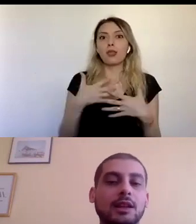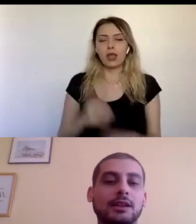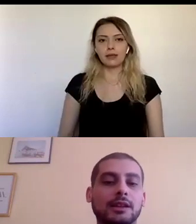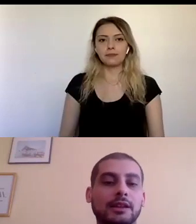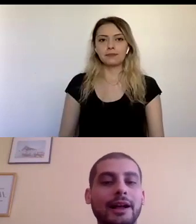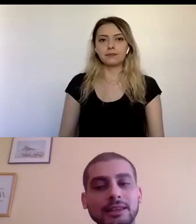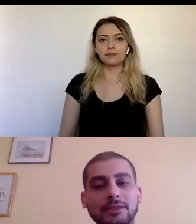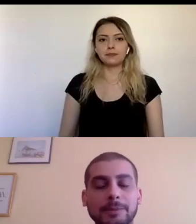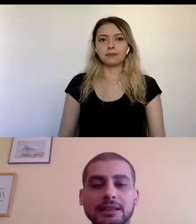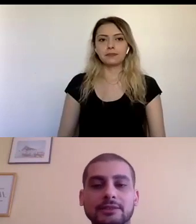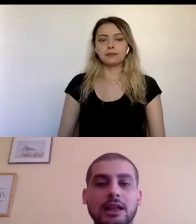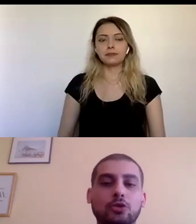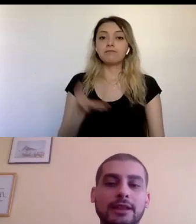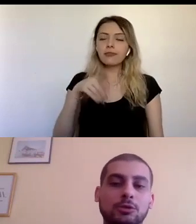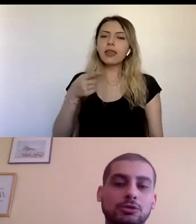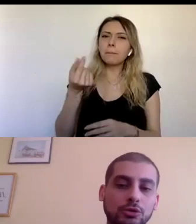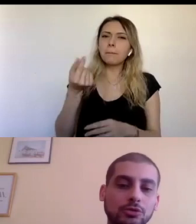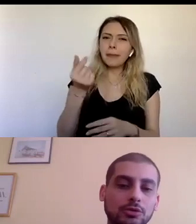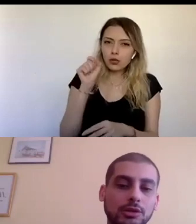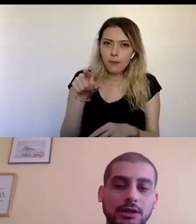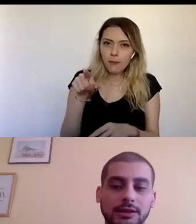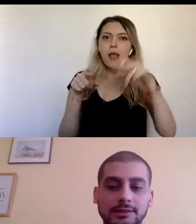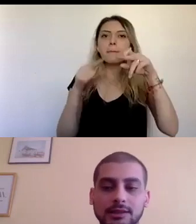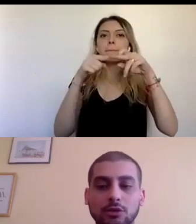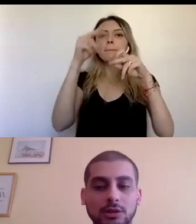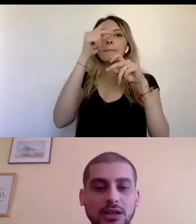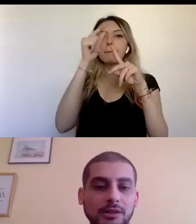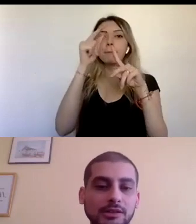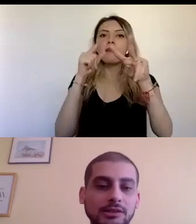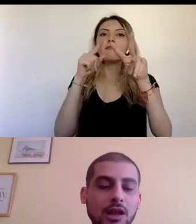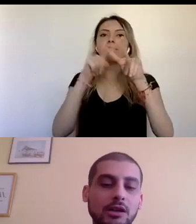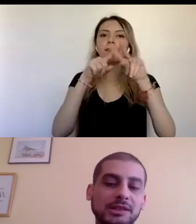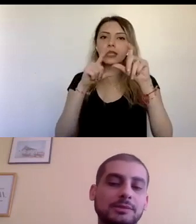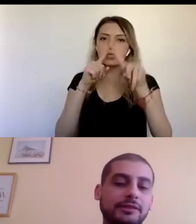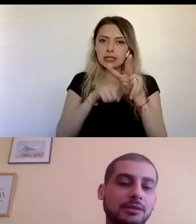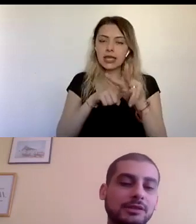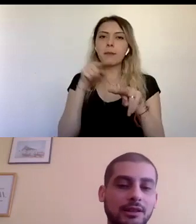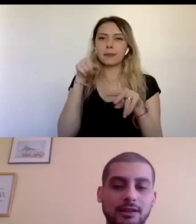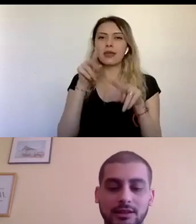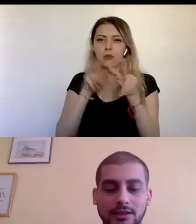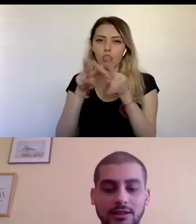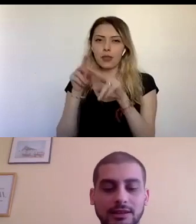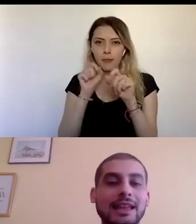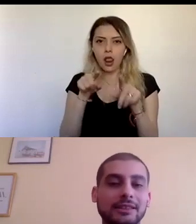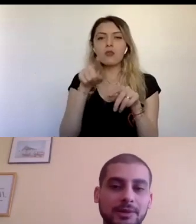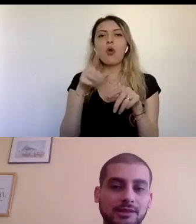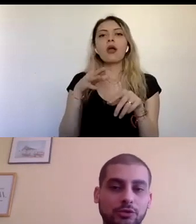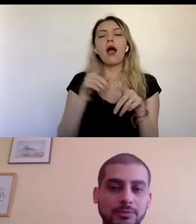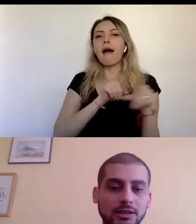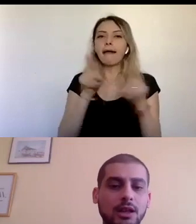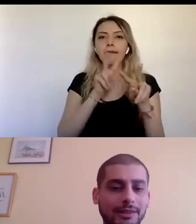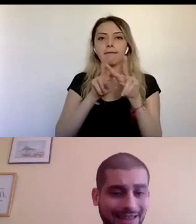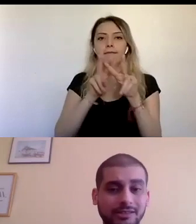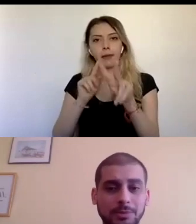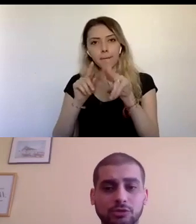sitesinde hangi VPN'lerin daha güvenli olduğu yazılı, ona bakabilirsiniz. Ama bizim tavsiyemiz kendi VPN'inizi